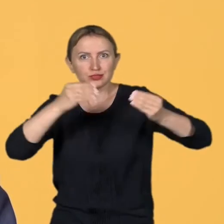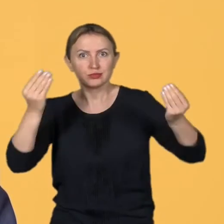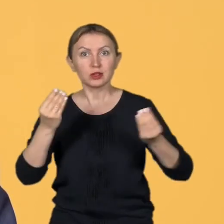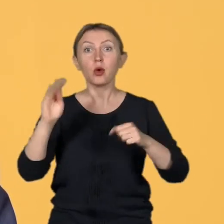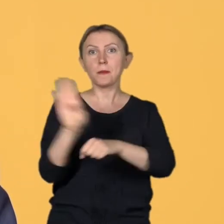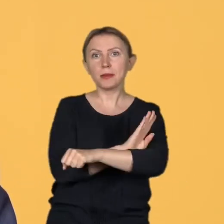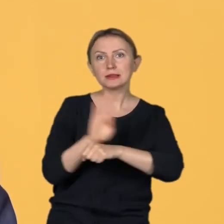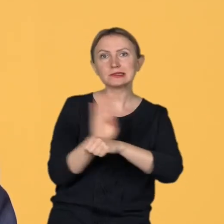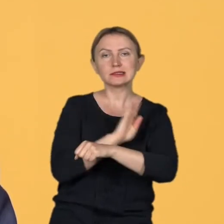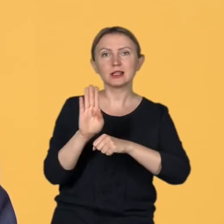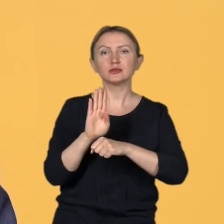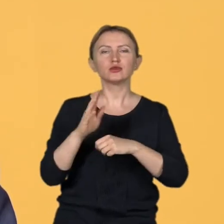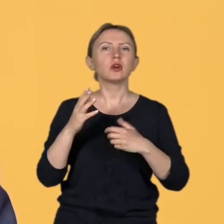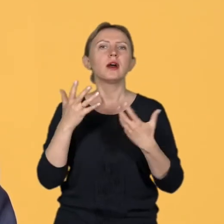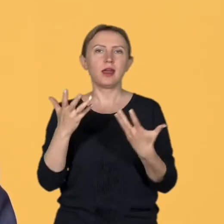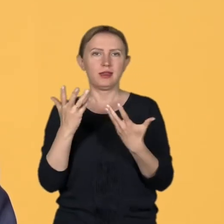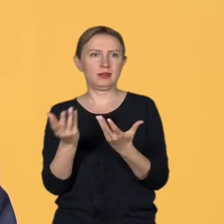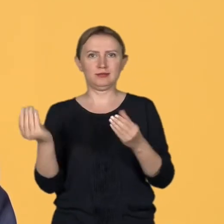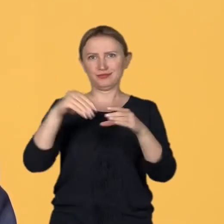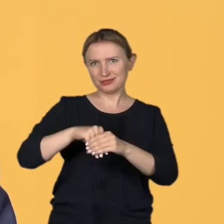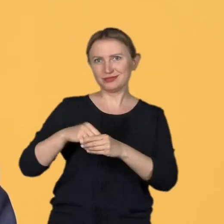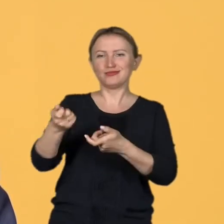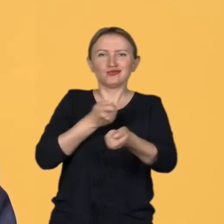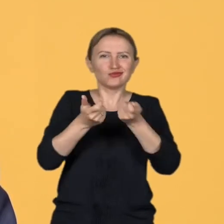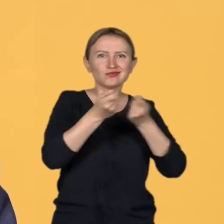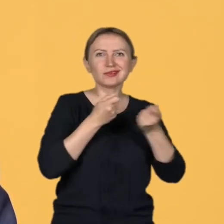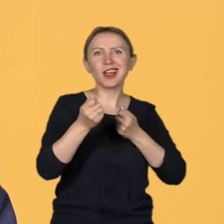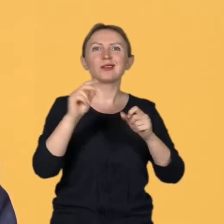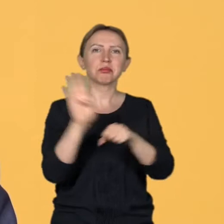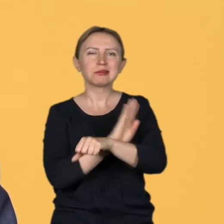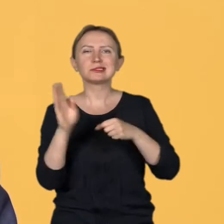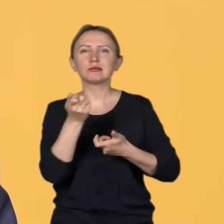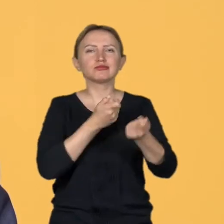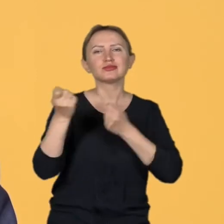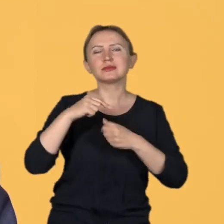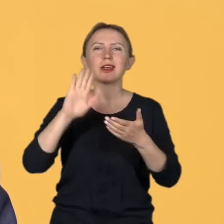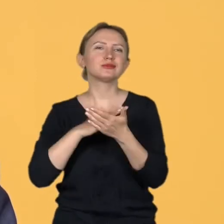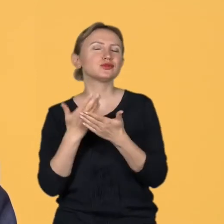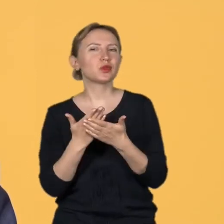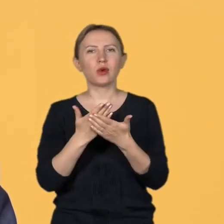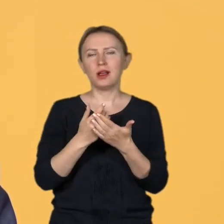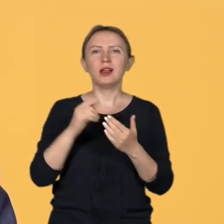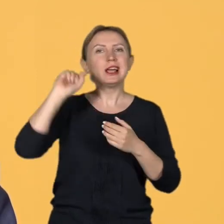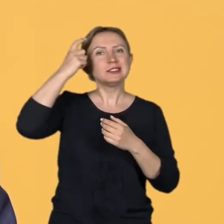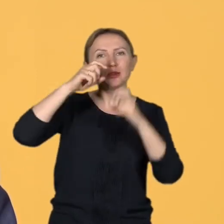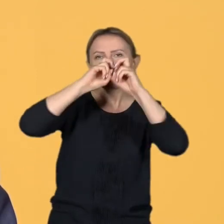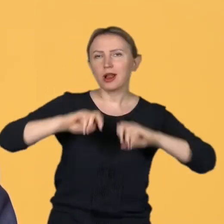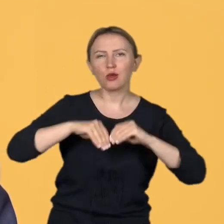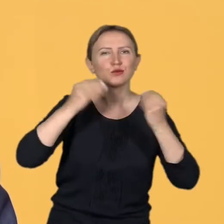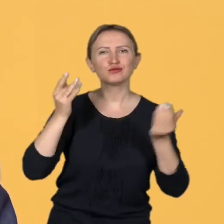biznes chętnie przyjdzie do takiego miasta. Ja też mam takie przykłady w Chrzanowie, choćby teraz powstaje Centrum